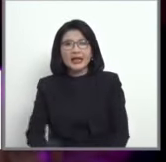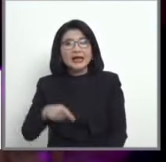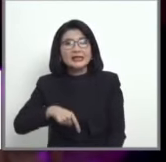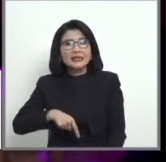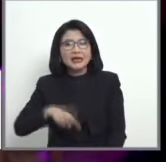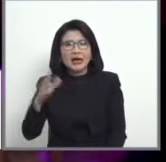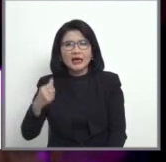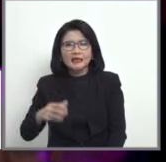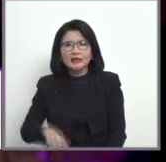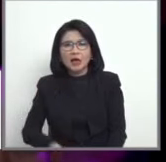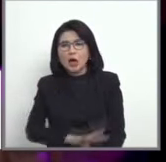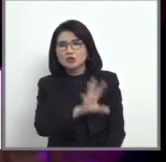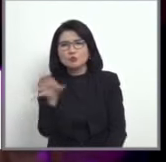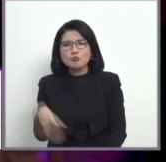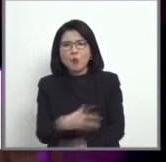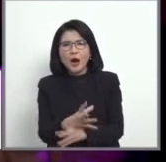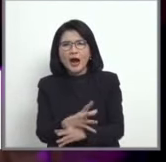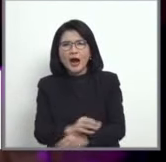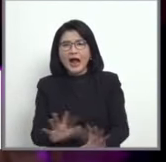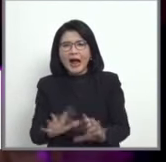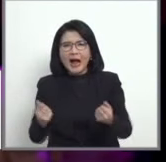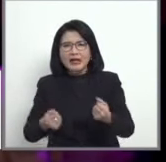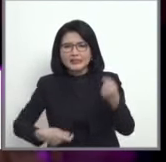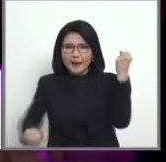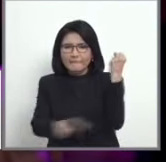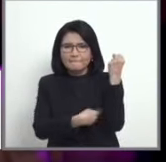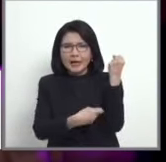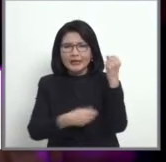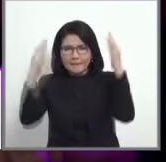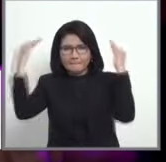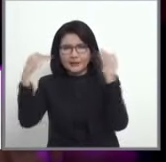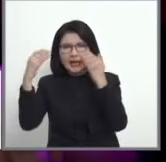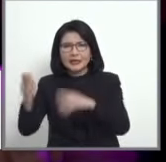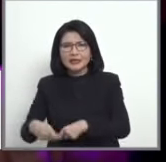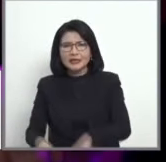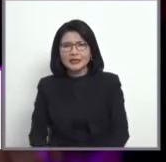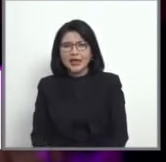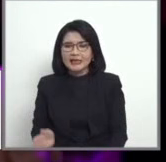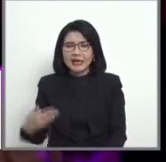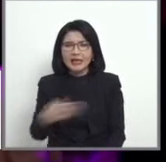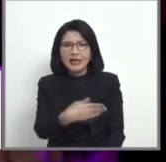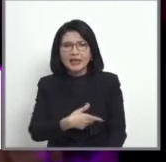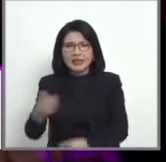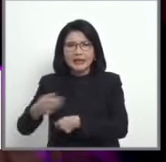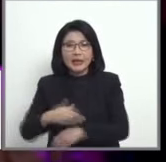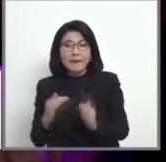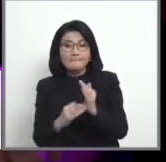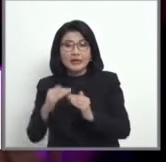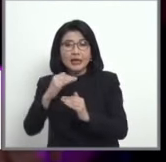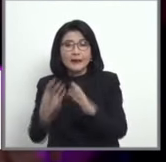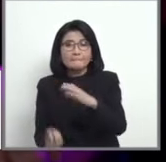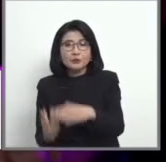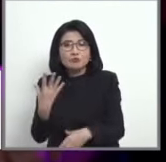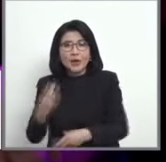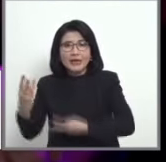menyerap semua hasil panen para petani dan nelayan ini akan meningkatkan pertumbuhan